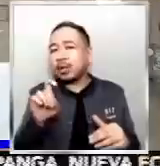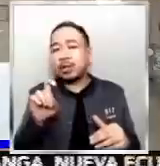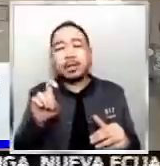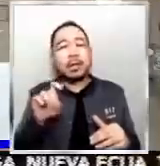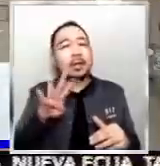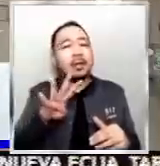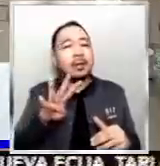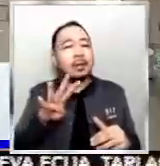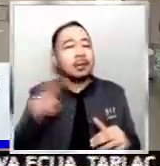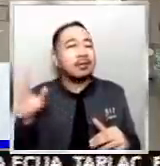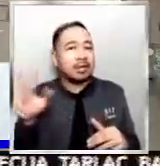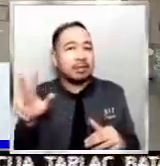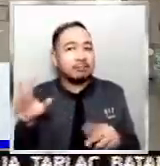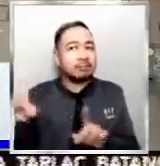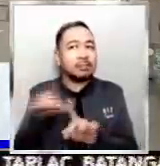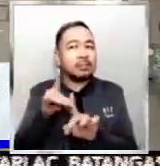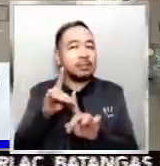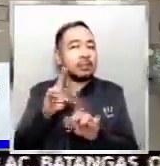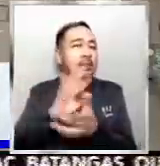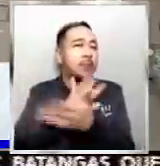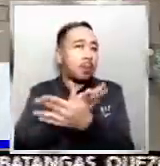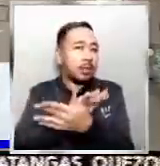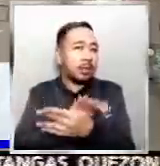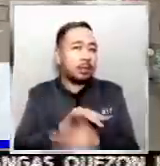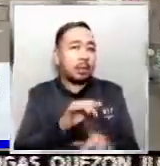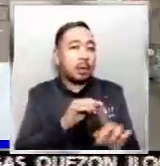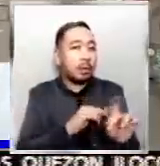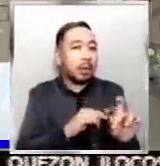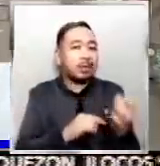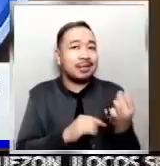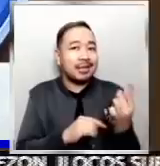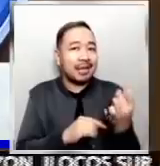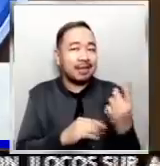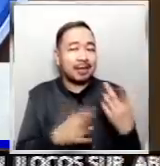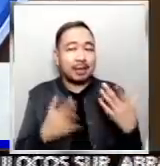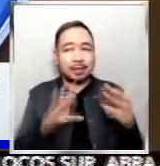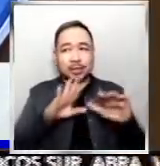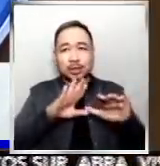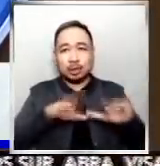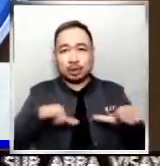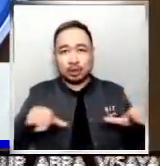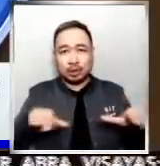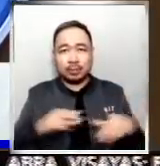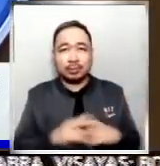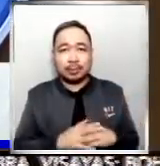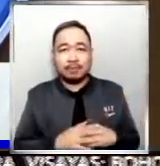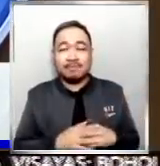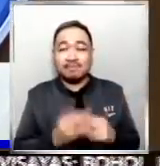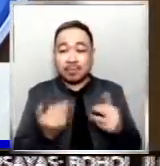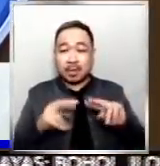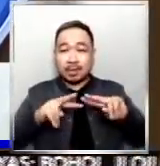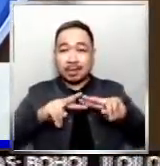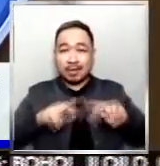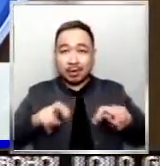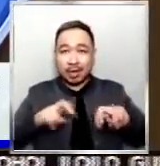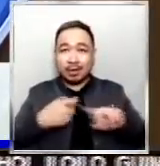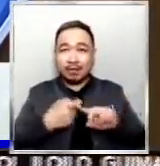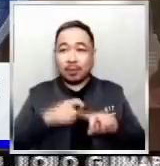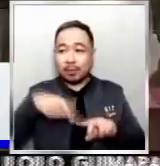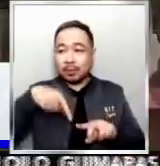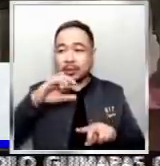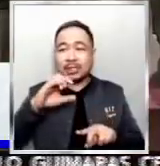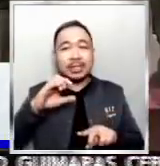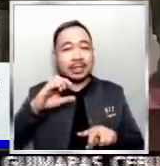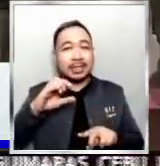nag-positive, 111 sa kanila, mga menor de edad. Batay sa investigasyon ng Quezon City Epidemiology Surveillance